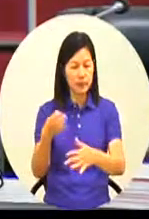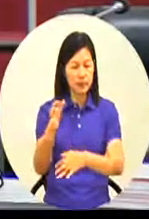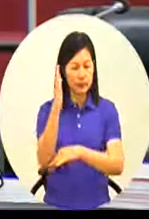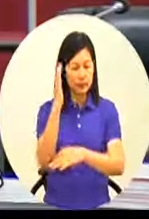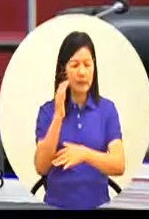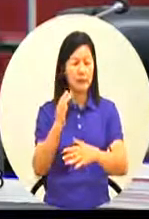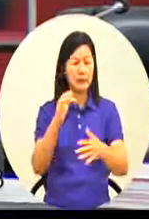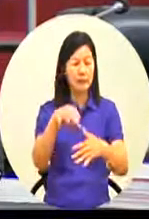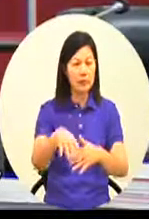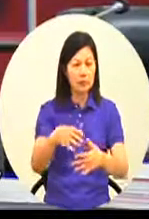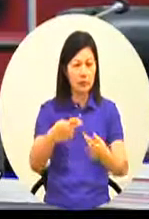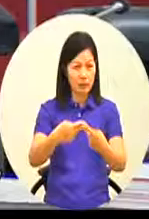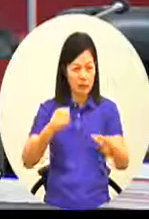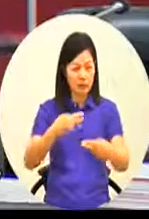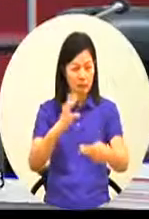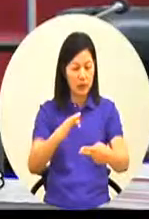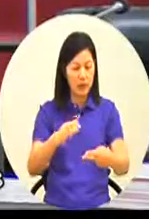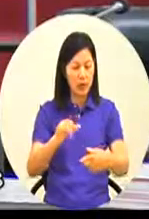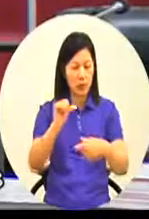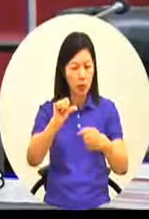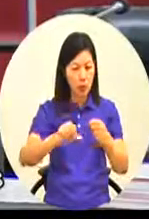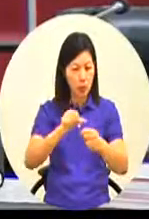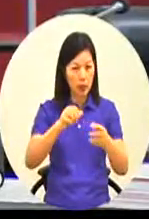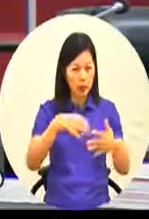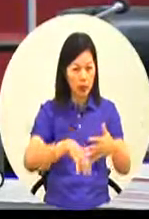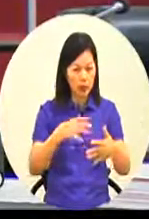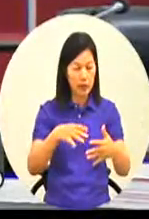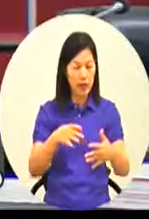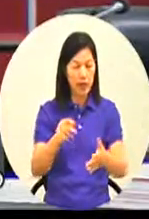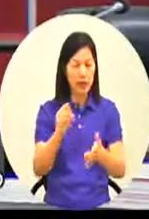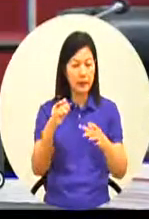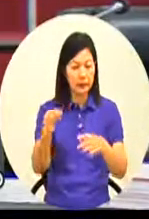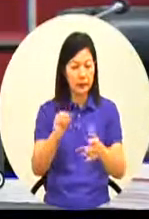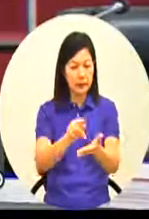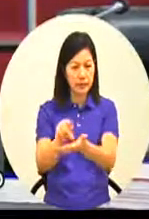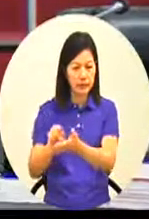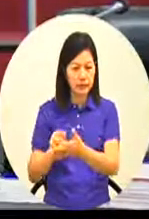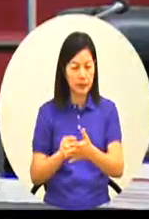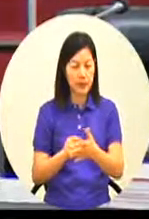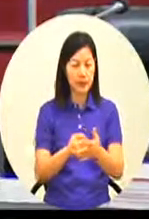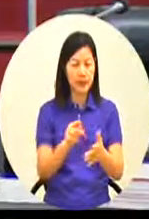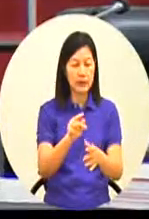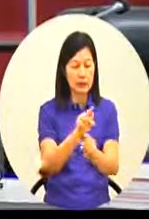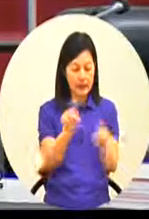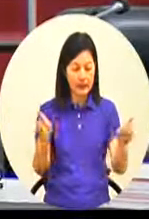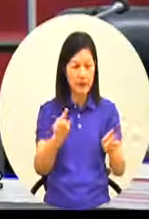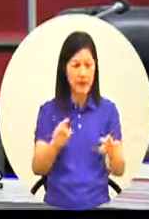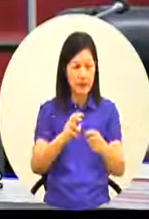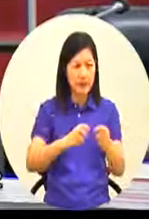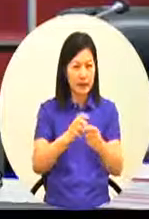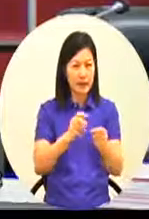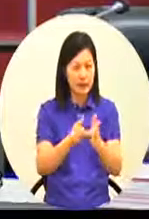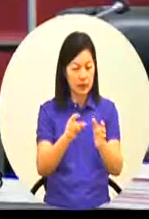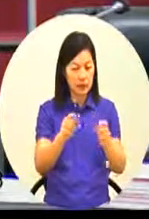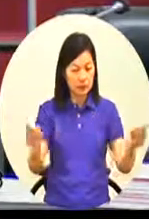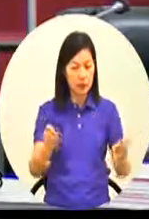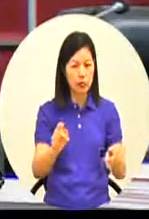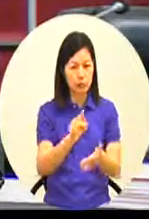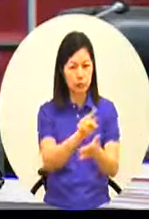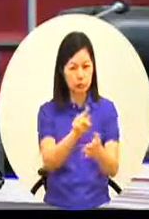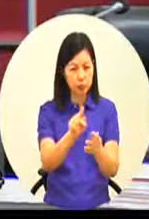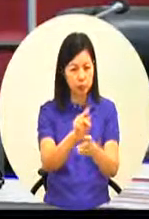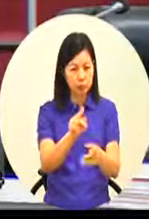承诺5年之内要剔除违约，他愿意让他贷款延长到20年。好，所以我也跟所有的这个超给雄